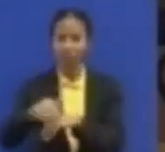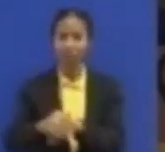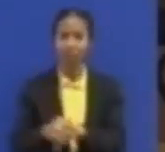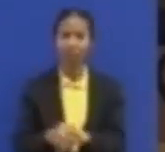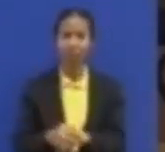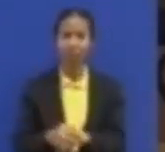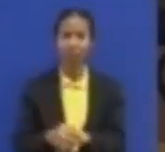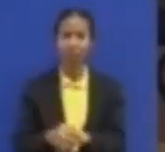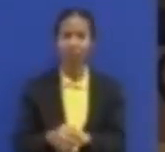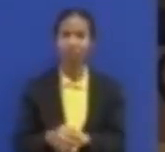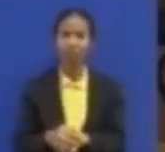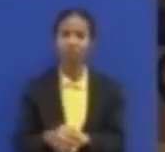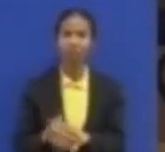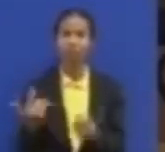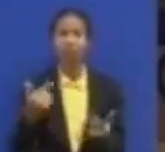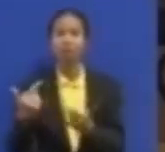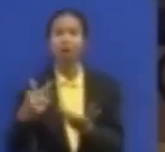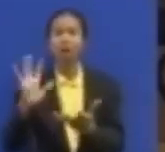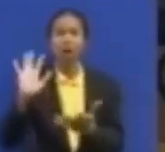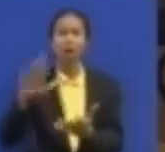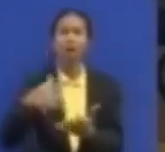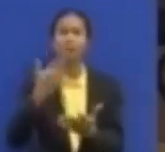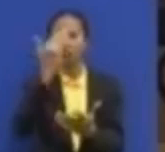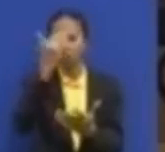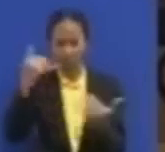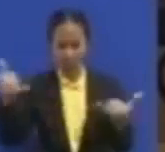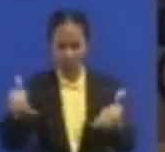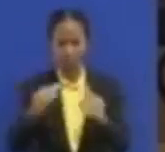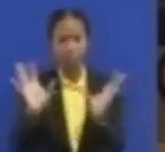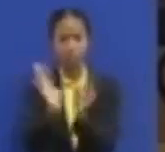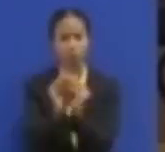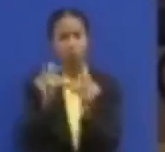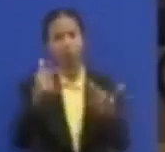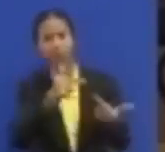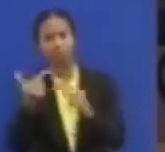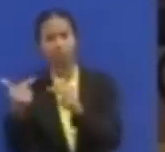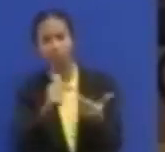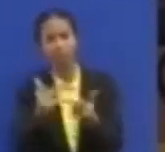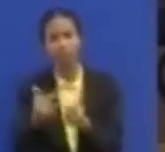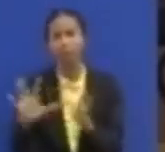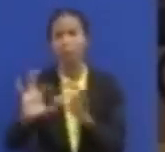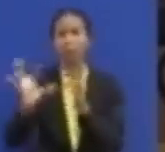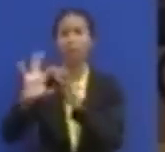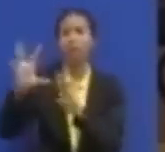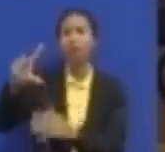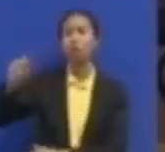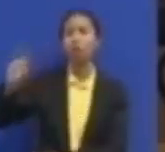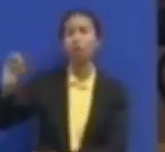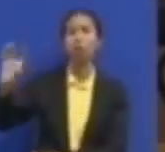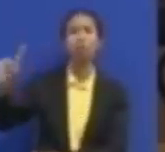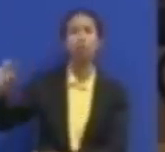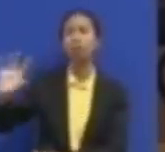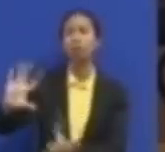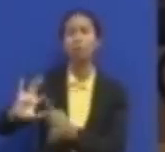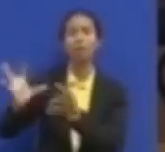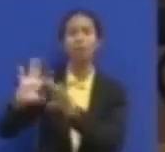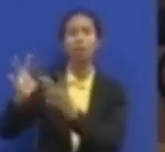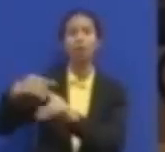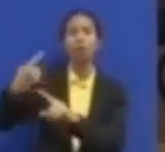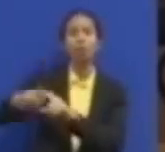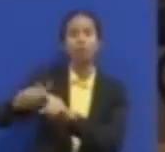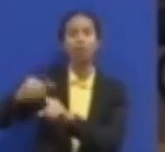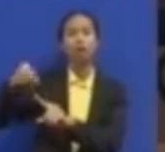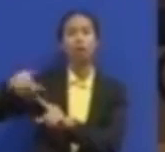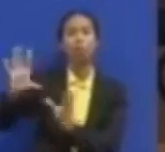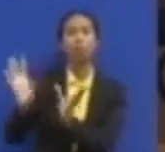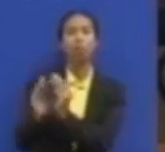าเถียงกันเรื่องที่เลือกประธานสภา ไม่ได้เกี่ยวทีเลยครับเขาให้ที่ประชุมเราได้มา